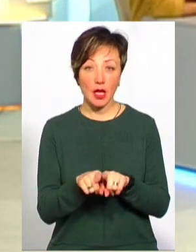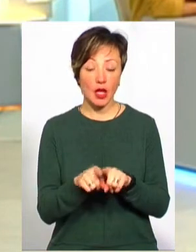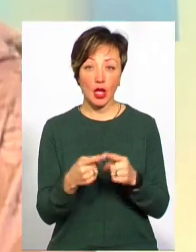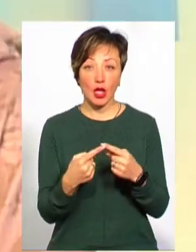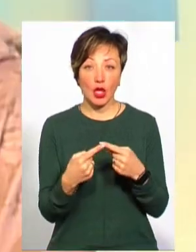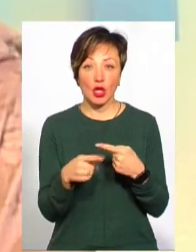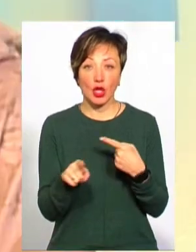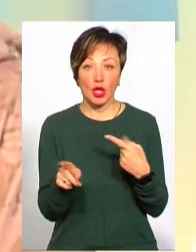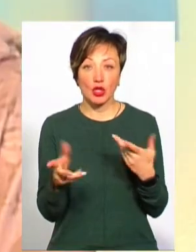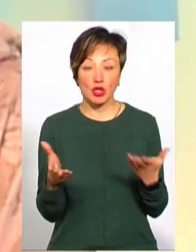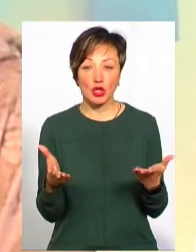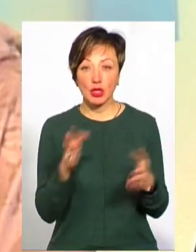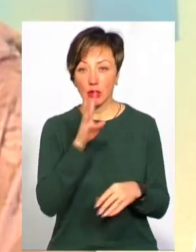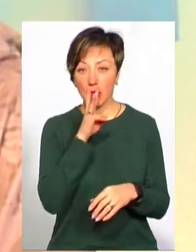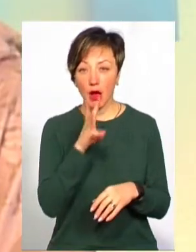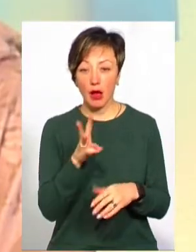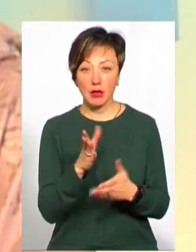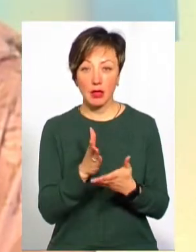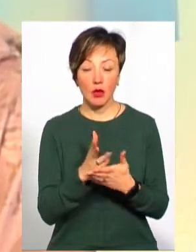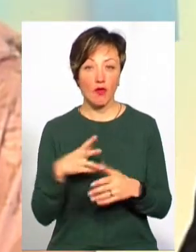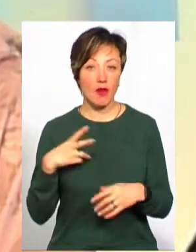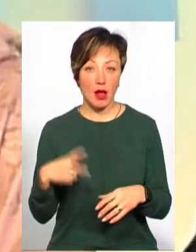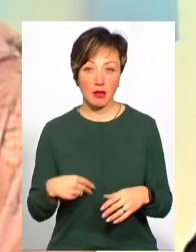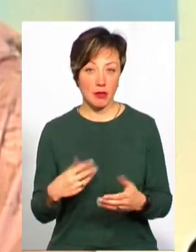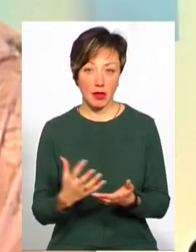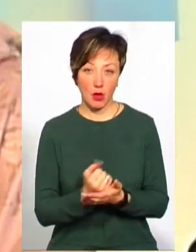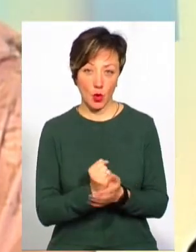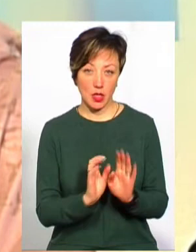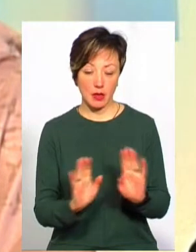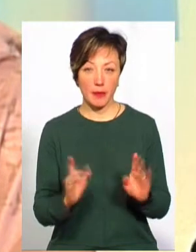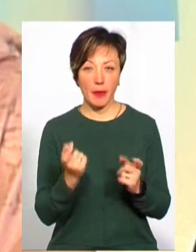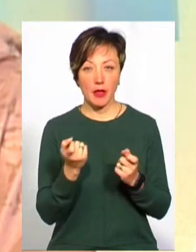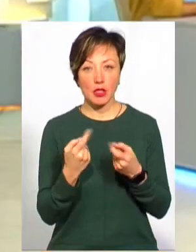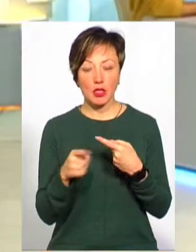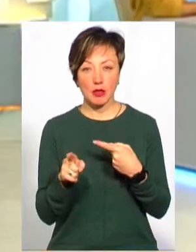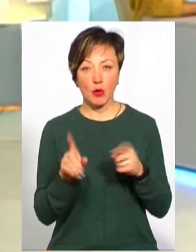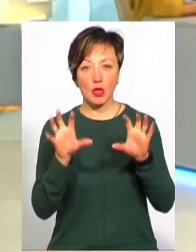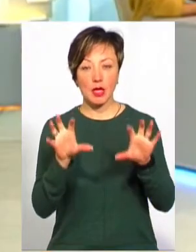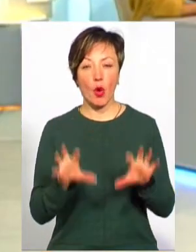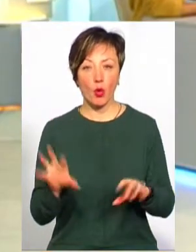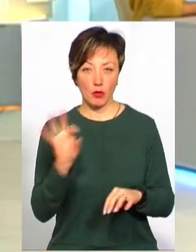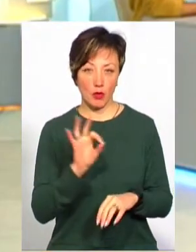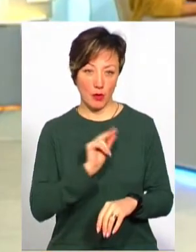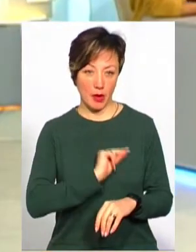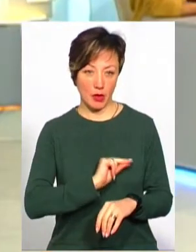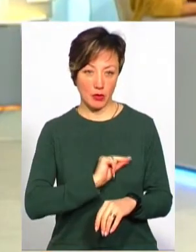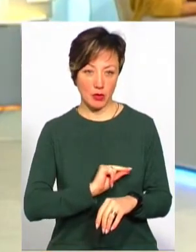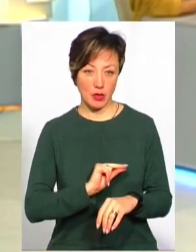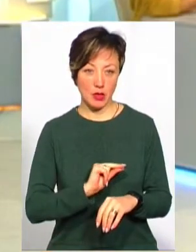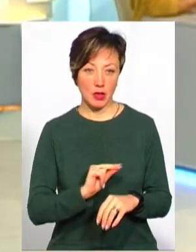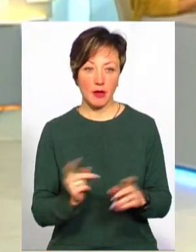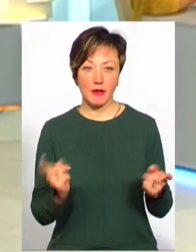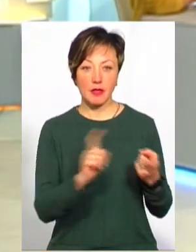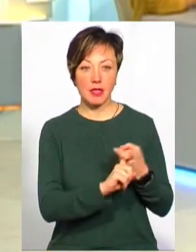іначе, ну, ту зарплату, яка є у Франції, ми не досягнемо. Це тут трошки не про закон про працю. Ні, це закон про працю, воно